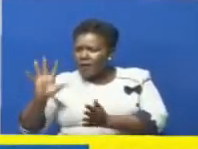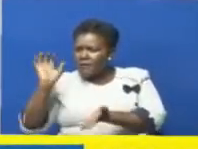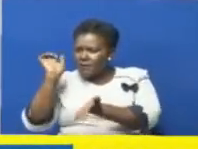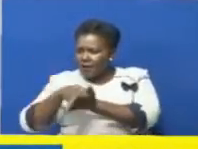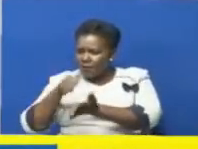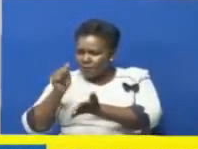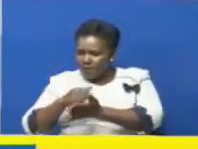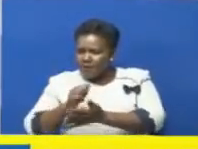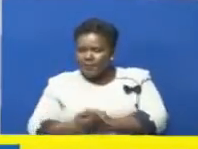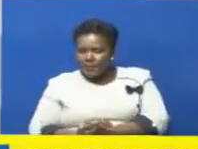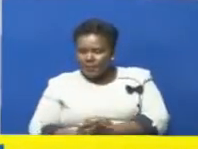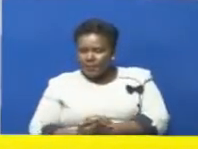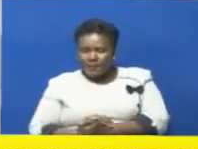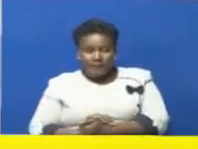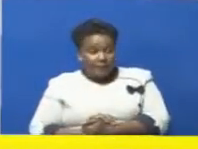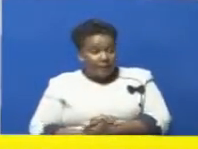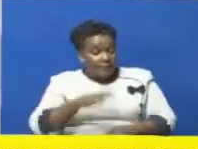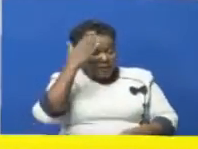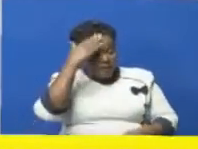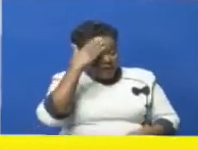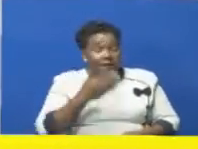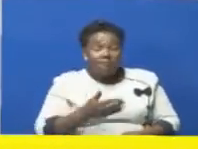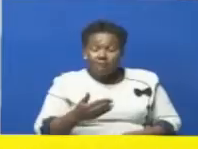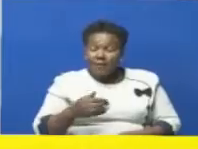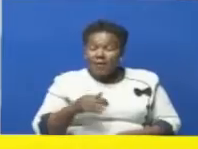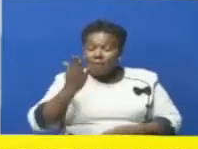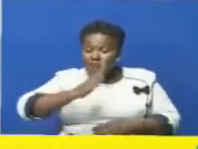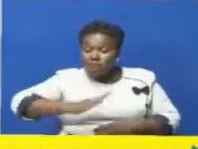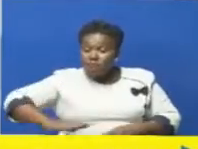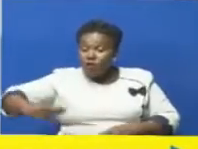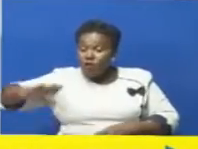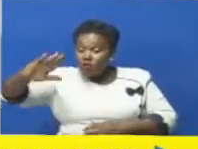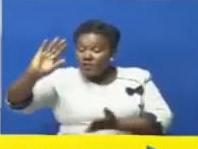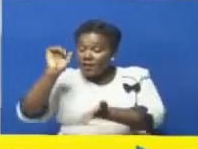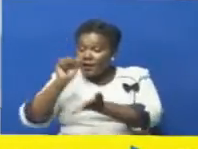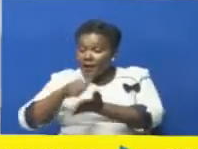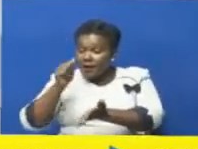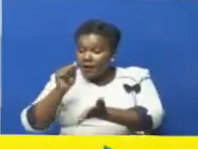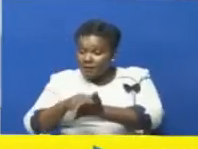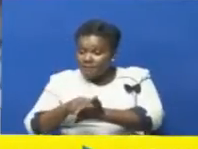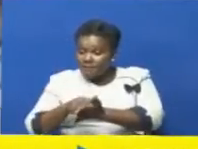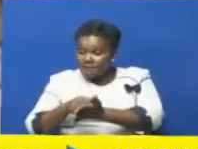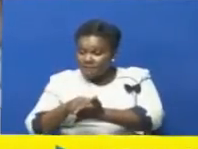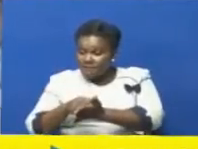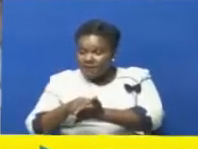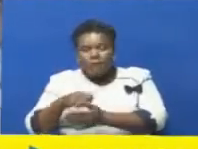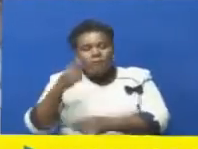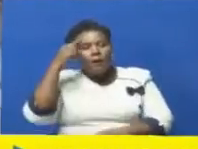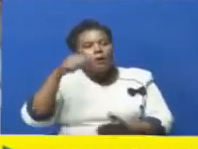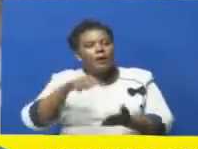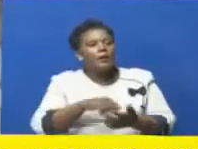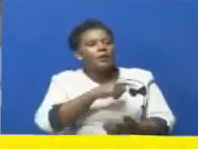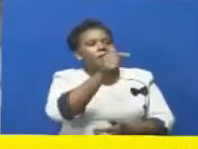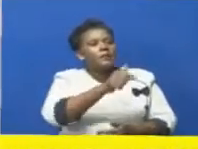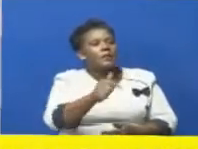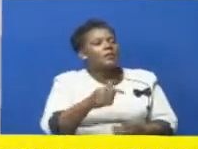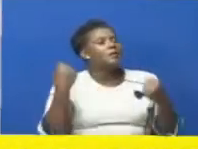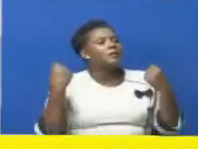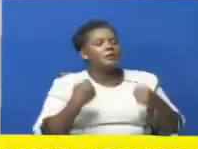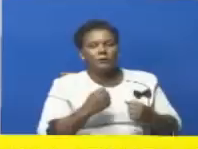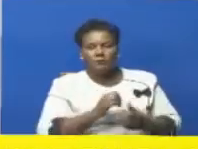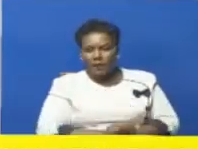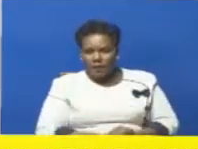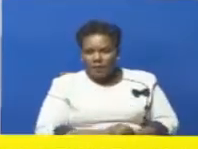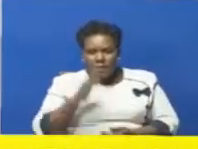Mbalali ikikauka inatukausha wote Tanzania nzima. Tusifikirie magunia ya mpunga tunayovuna pale au ng'ombe tunaofuga